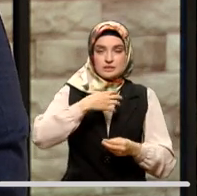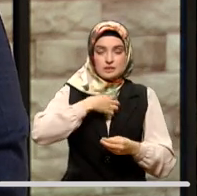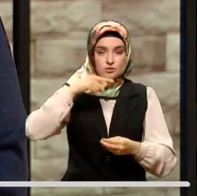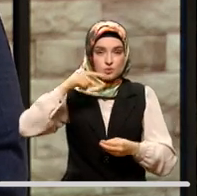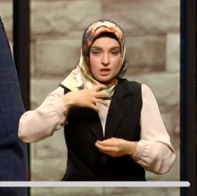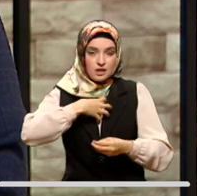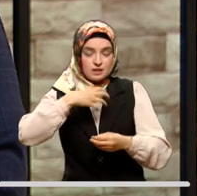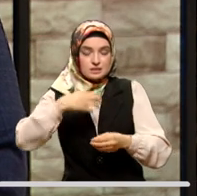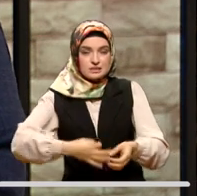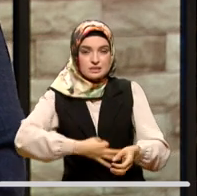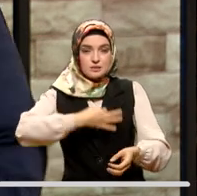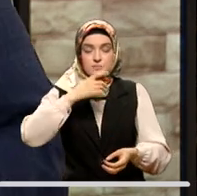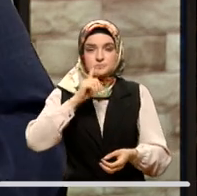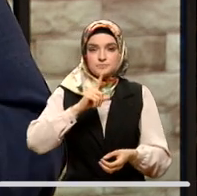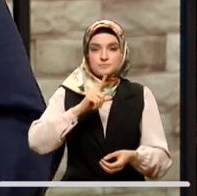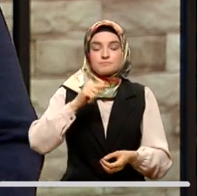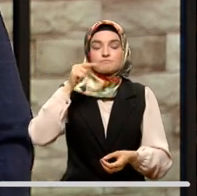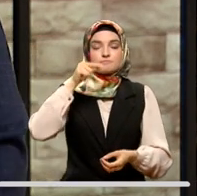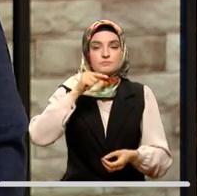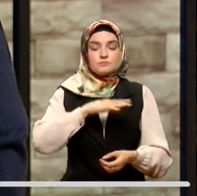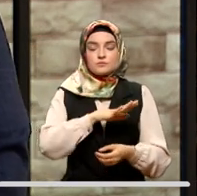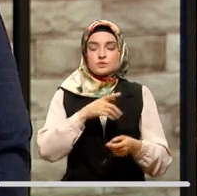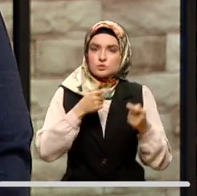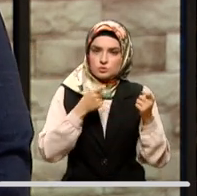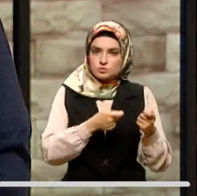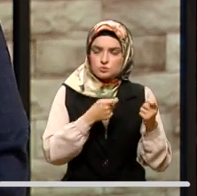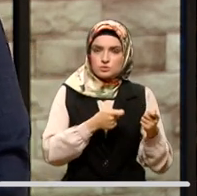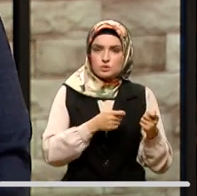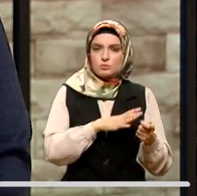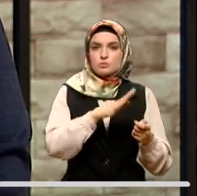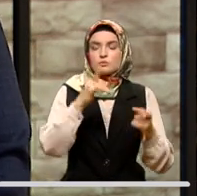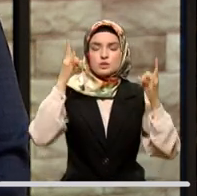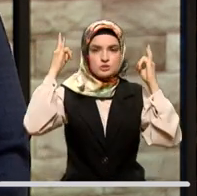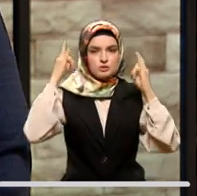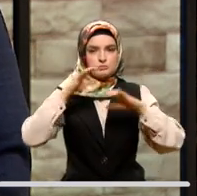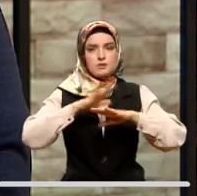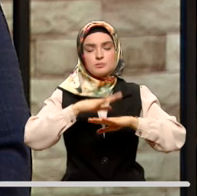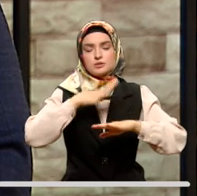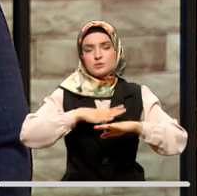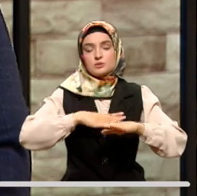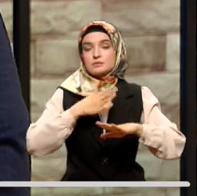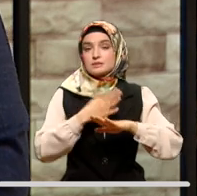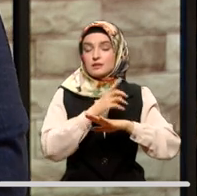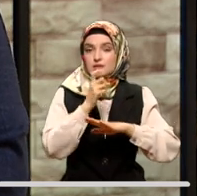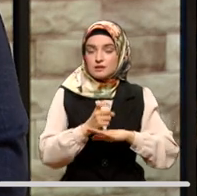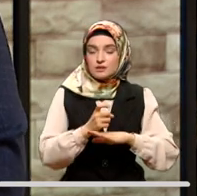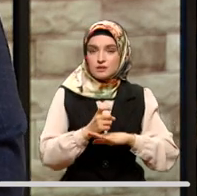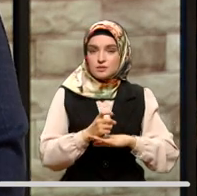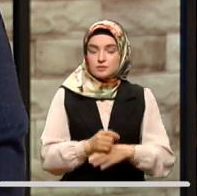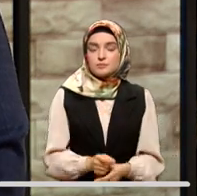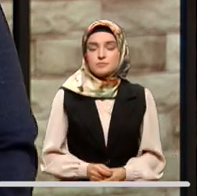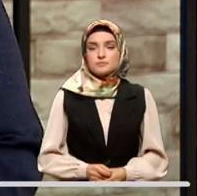Biz aslında Kur'an kurslarını büyük bir yoğunlukla camide yapmak istiyoruz. Neden yaz Kur'an kursu